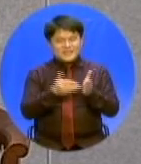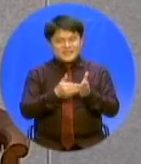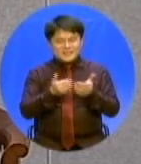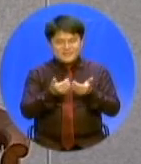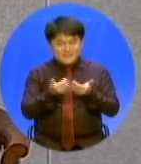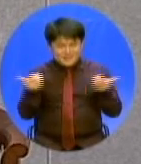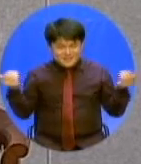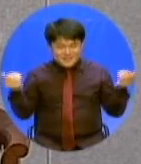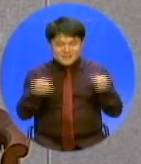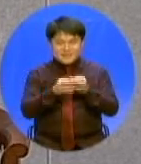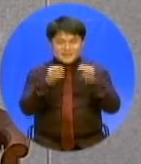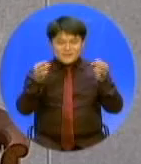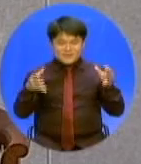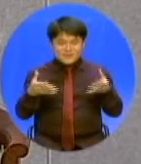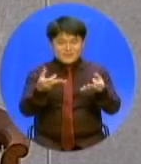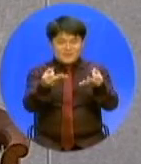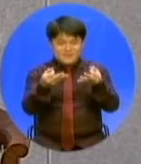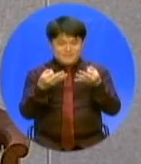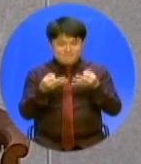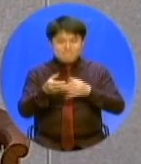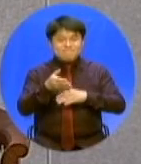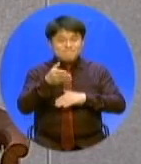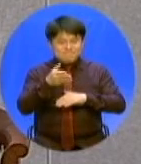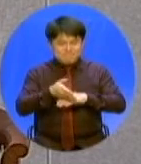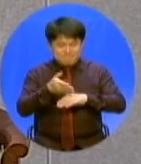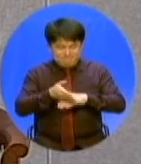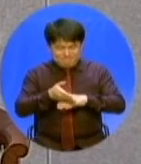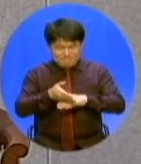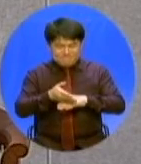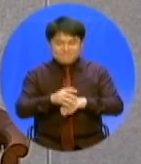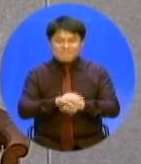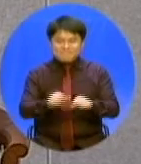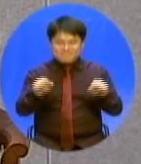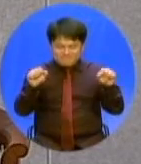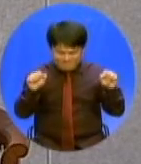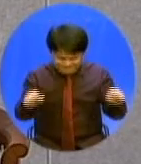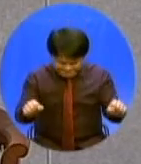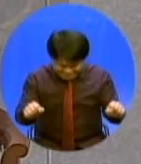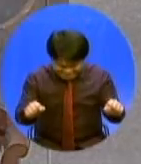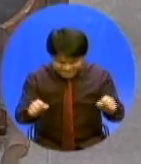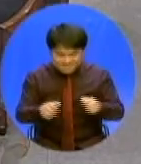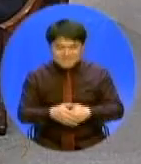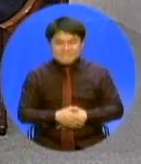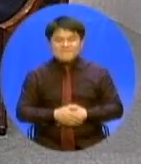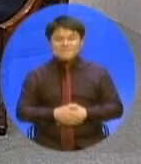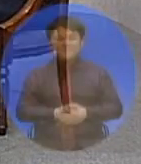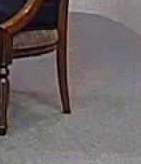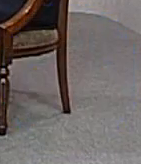드리겠습니다. 그동안 희망 스튜디오를 시청해주신 여러분 감사합니다. 안녕히 계십시오.